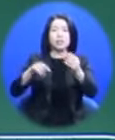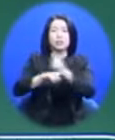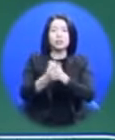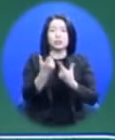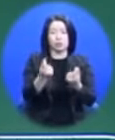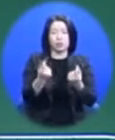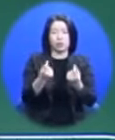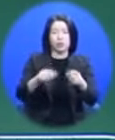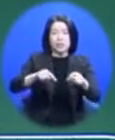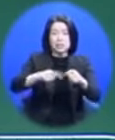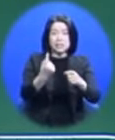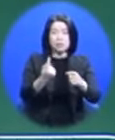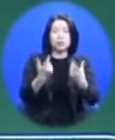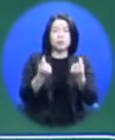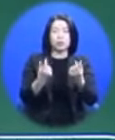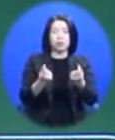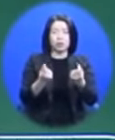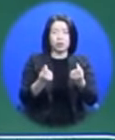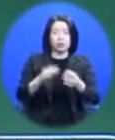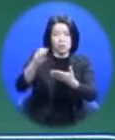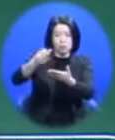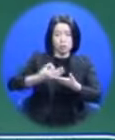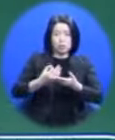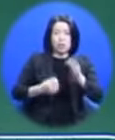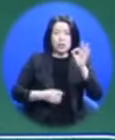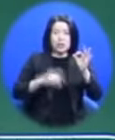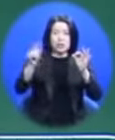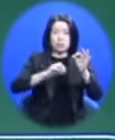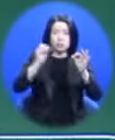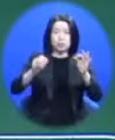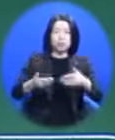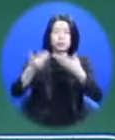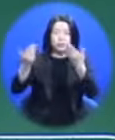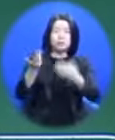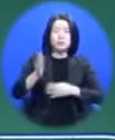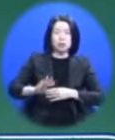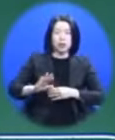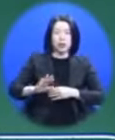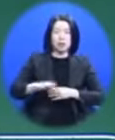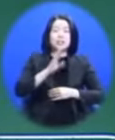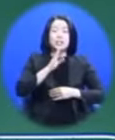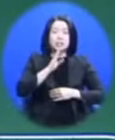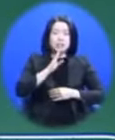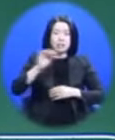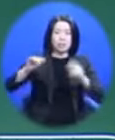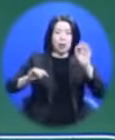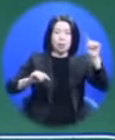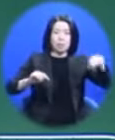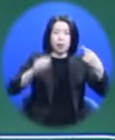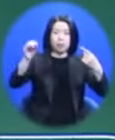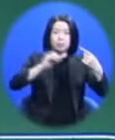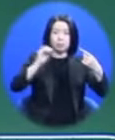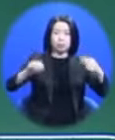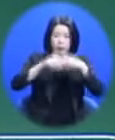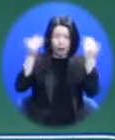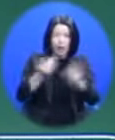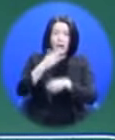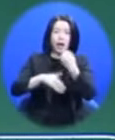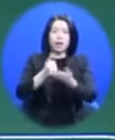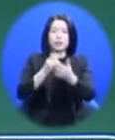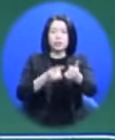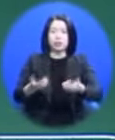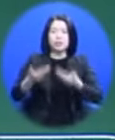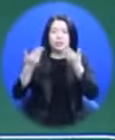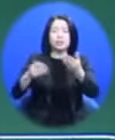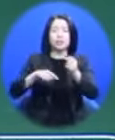마찬가지죠. 수입의 10%를 드리지만 사실은 100% 다 하나님께 드린다 그런 의미입니다.